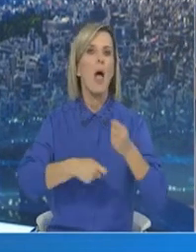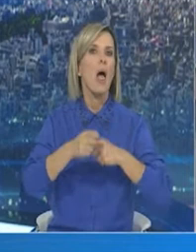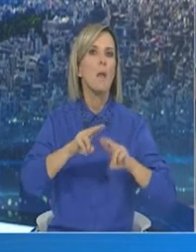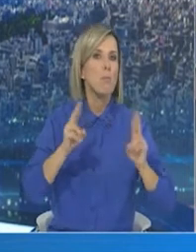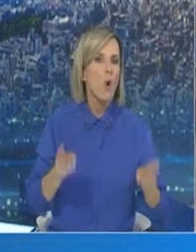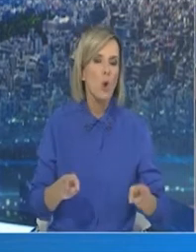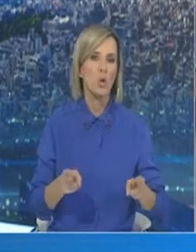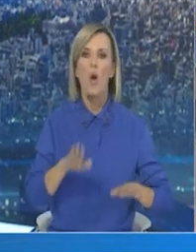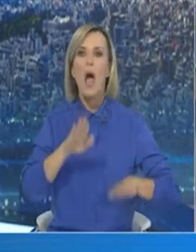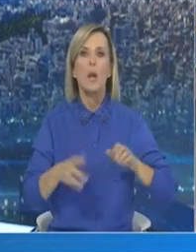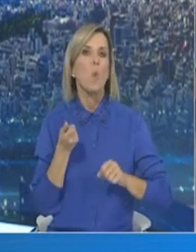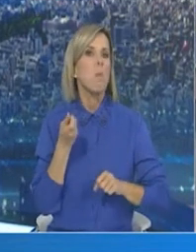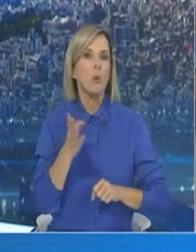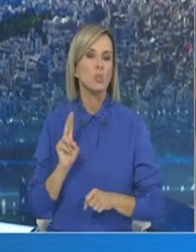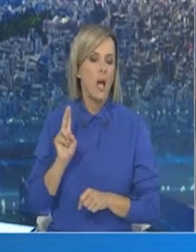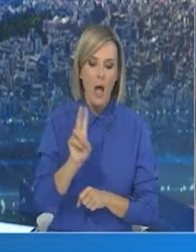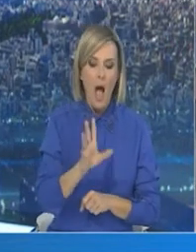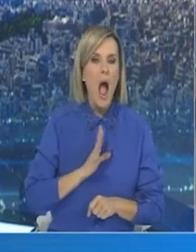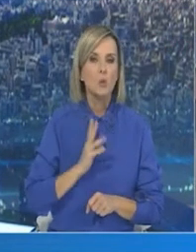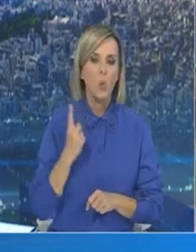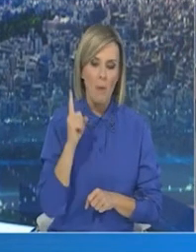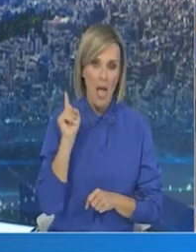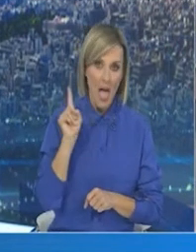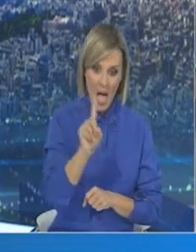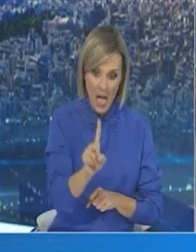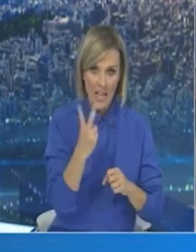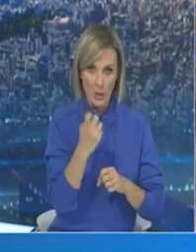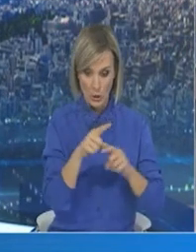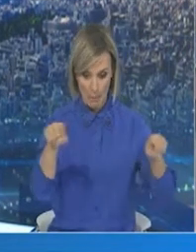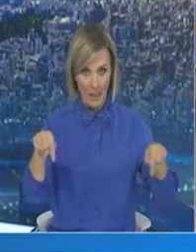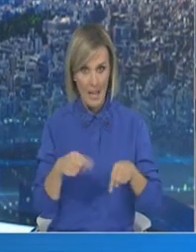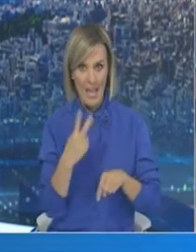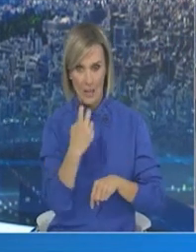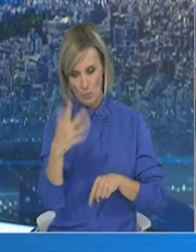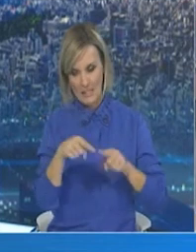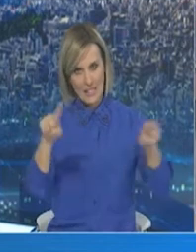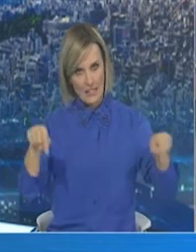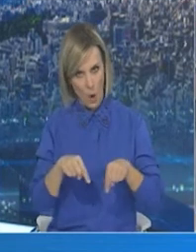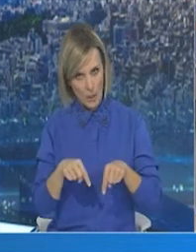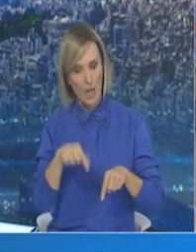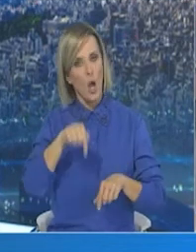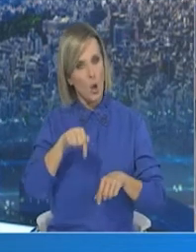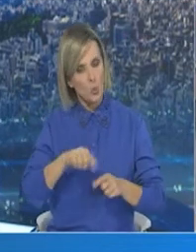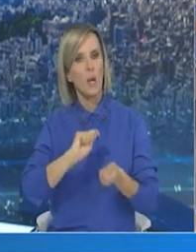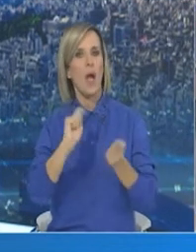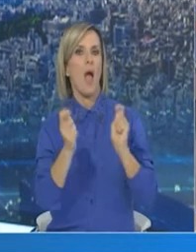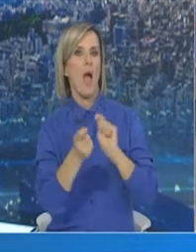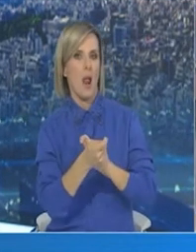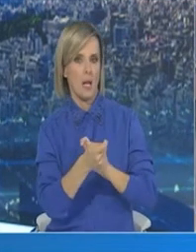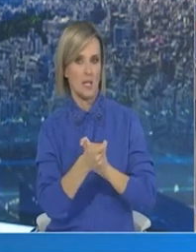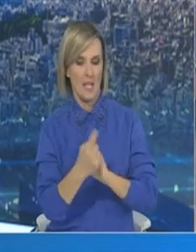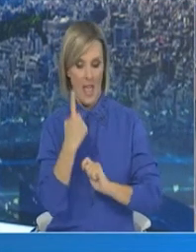μείωση της αναλογίας των πελατών από 1 άτομο ανά 25 τετραγωνικά σε 1 άτομο ανά 16 τετραγωνικά από 19